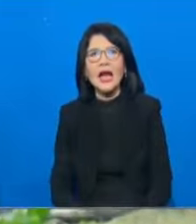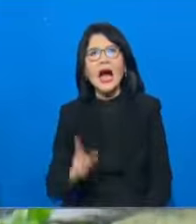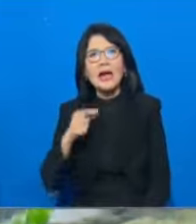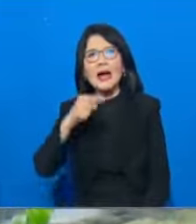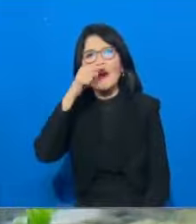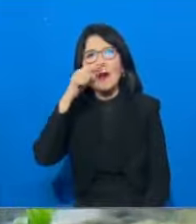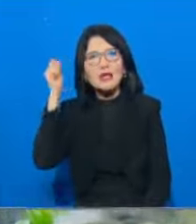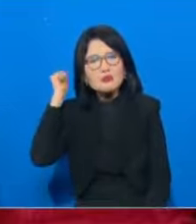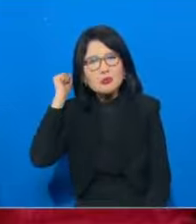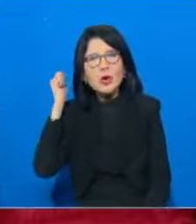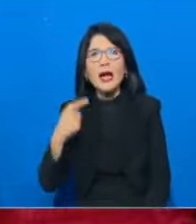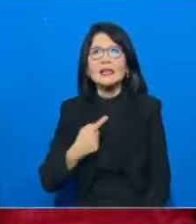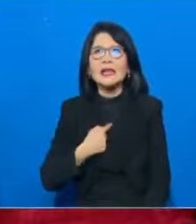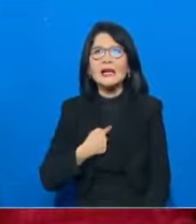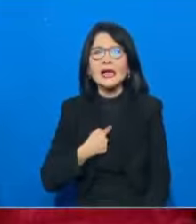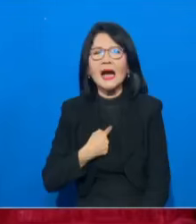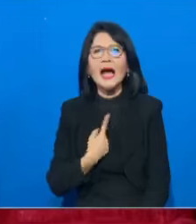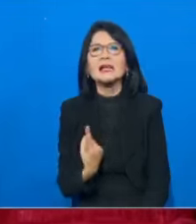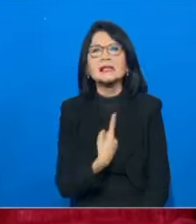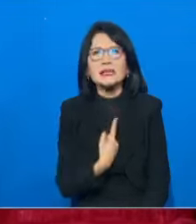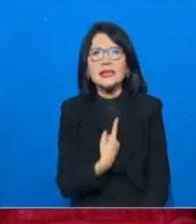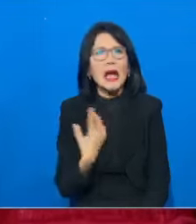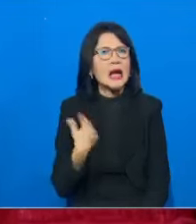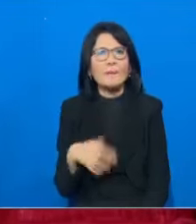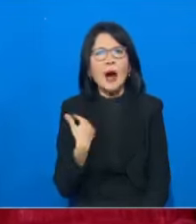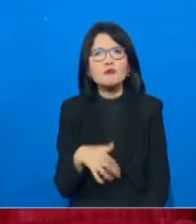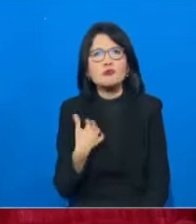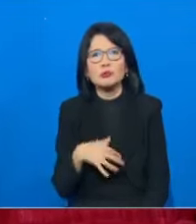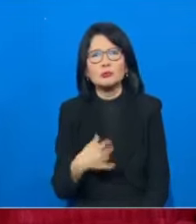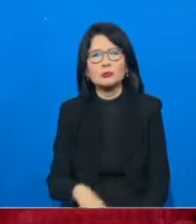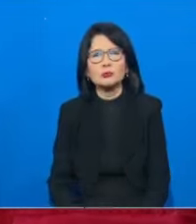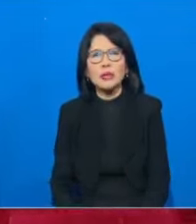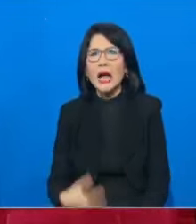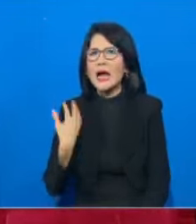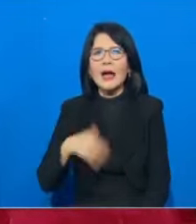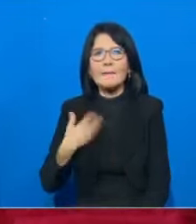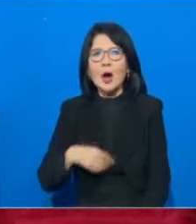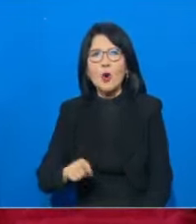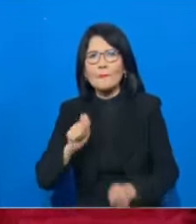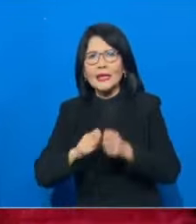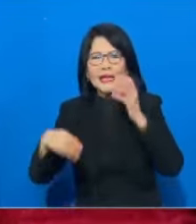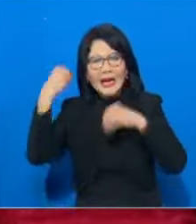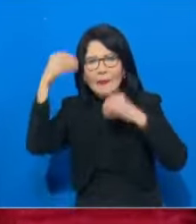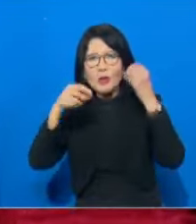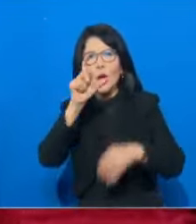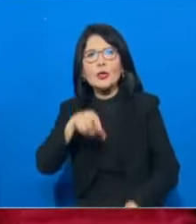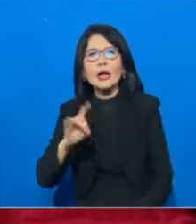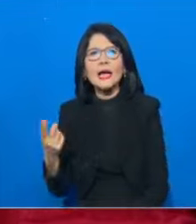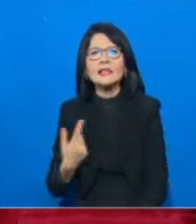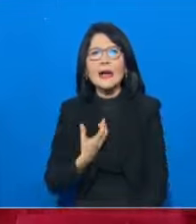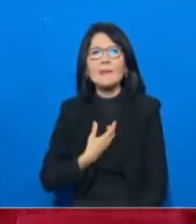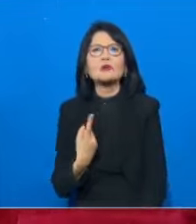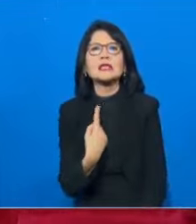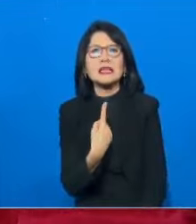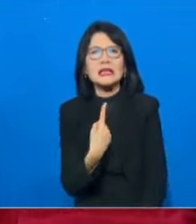tua saya itu send saya sendiri enggak ingin ee merepotkan gitu ya Saya ingin coba Mandiri gitu